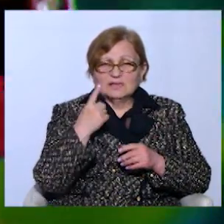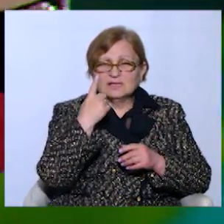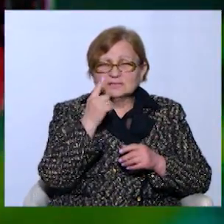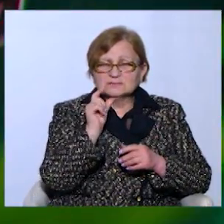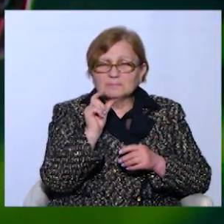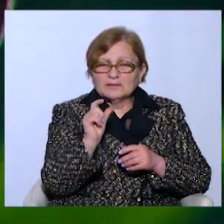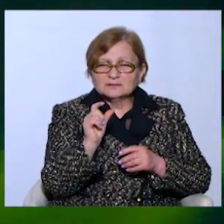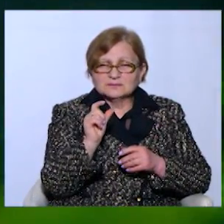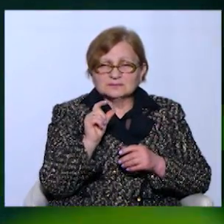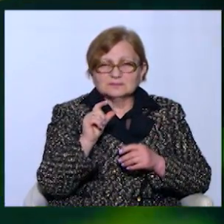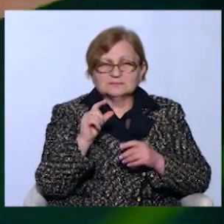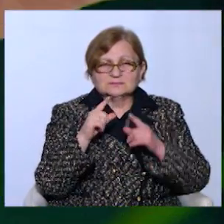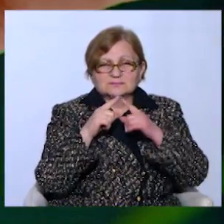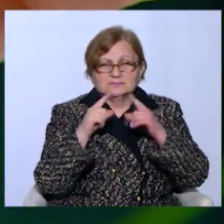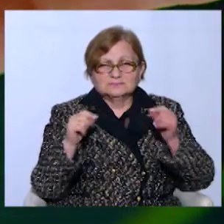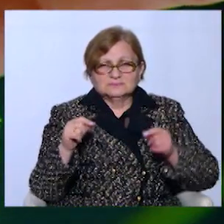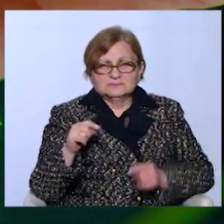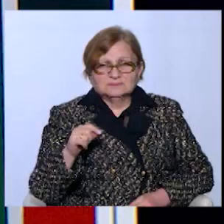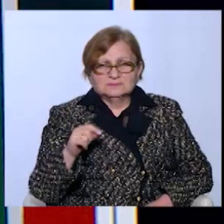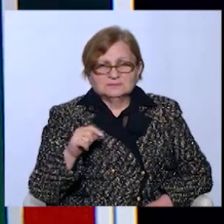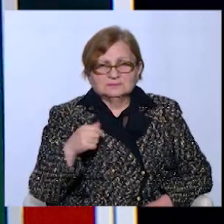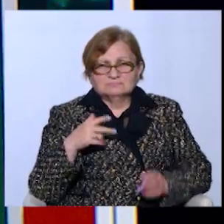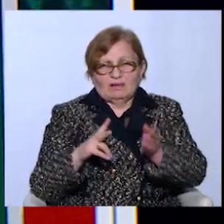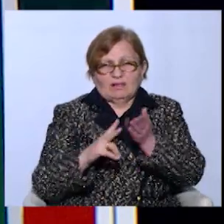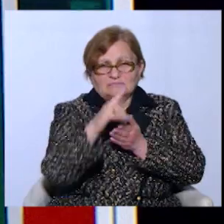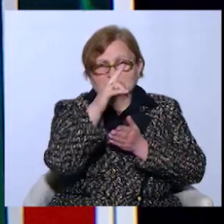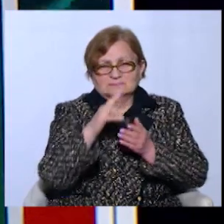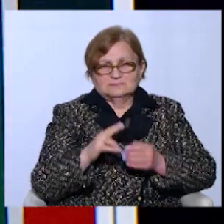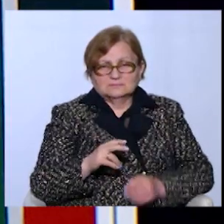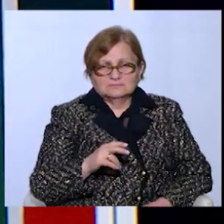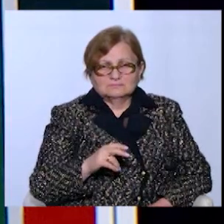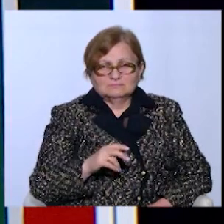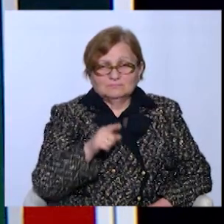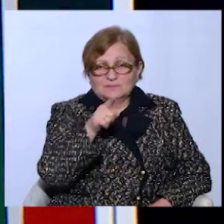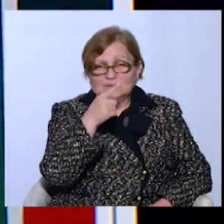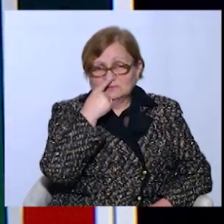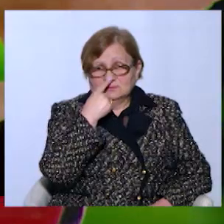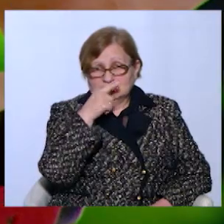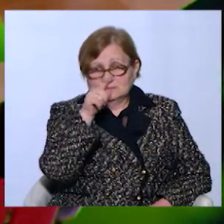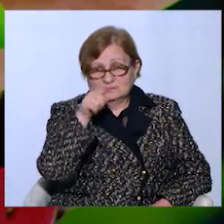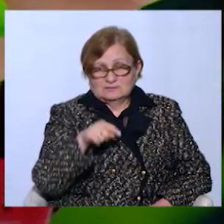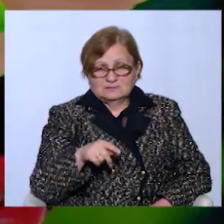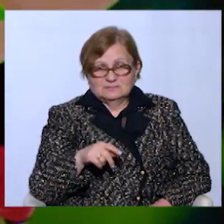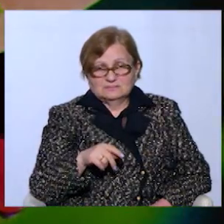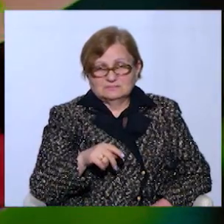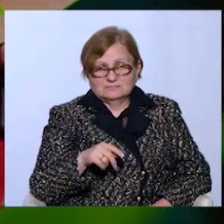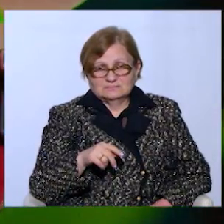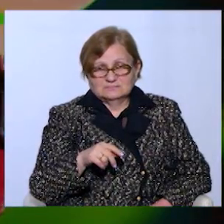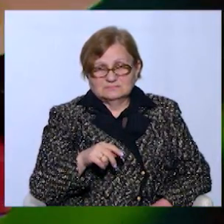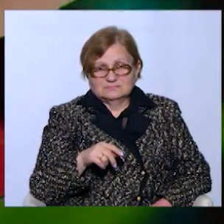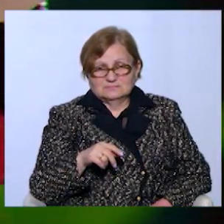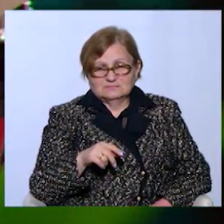სამკუთხედი. ნახეთ ამას, აი აქედან მოვაჭრი. აი ამ წვეროდან, აი